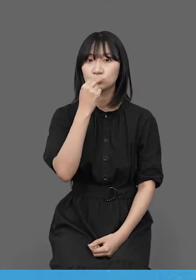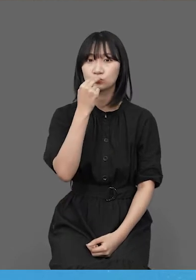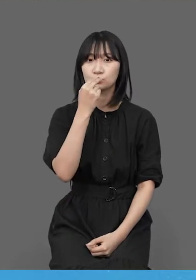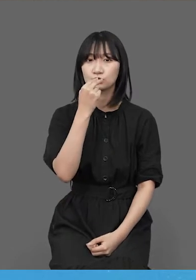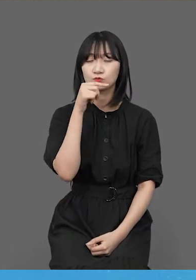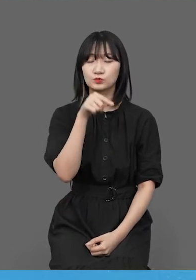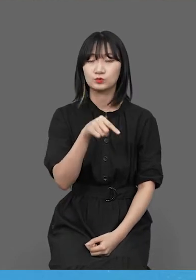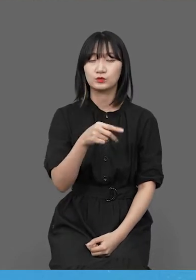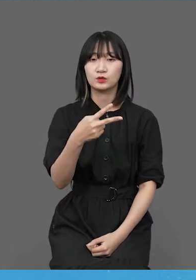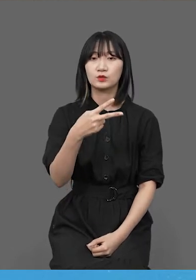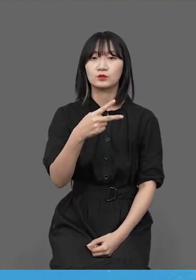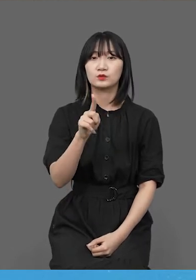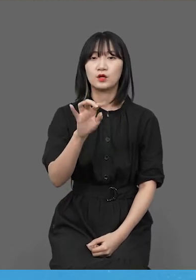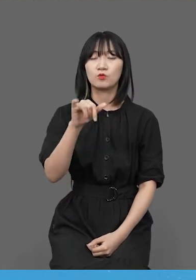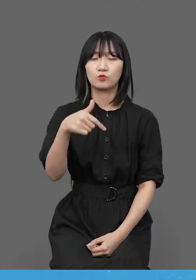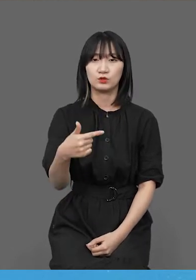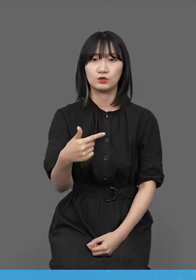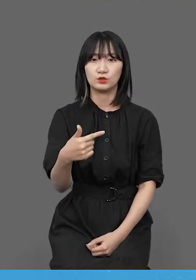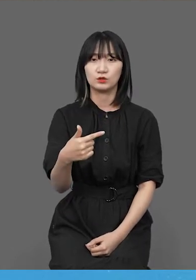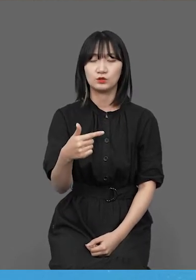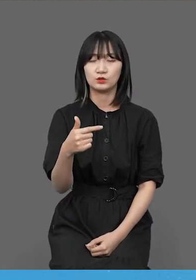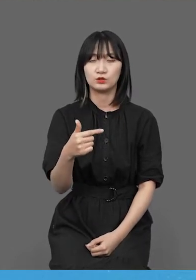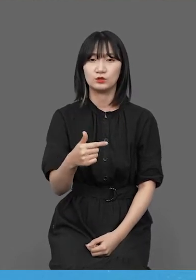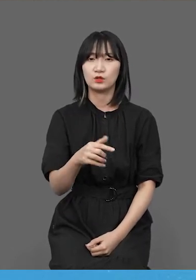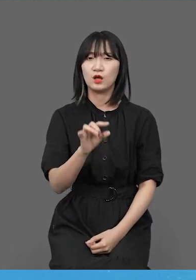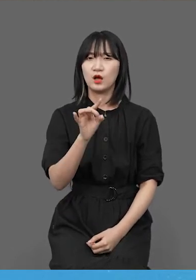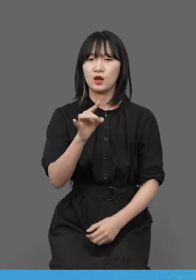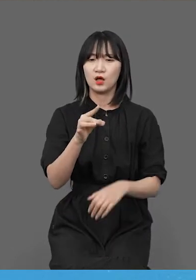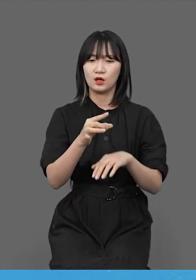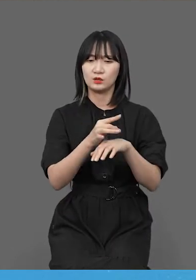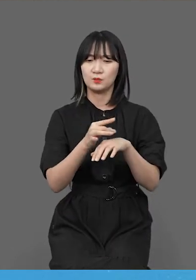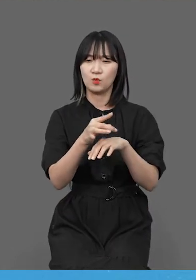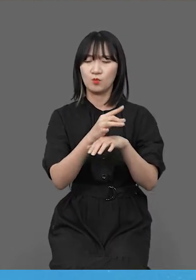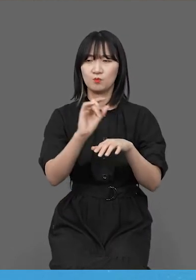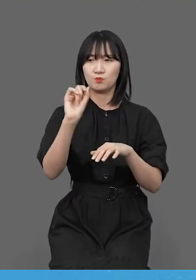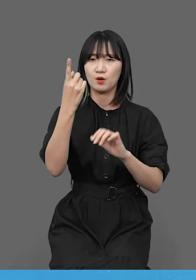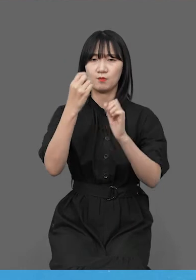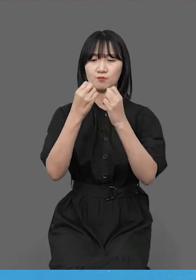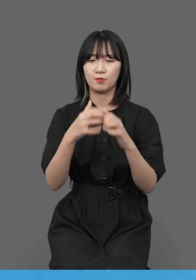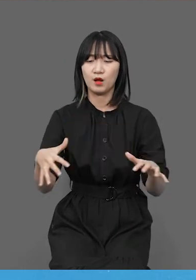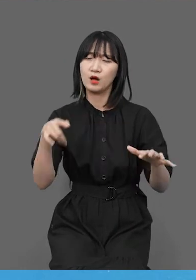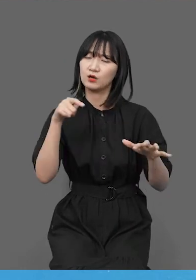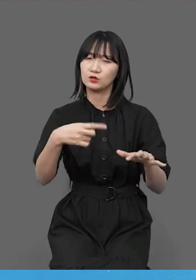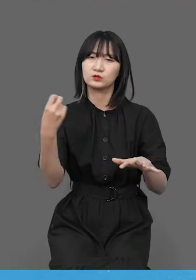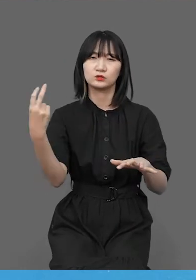생물학은 다윈의 단일 계통수, 그것을 다시 한번 생각해 봐야 된다.